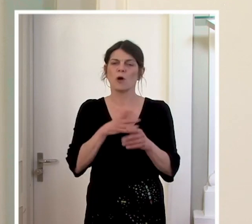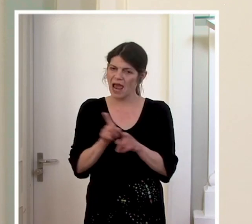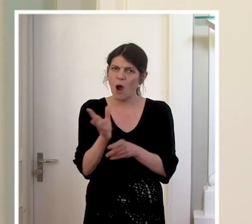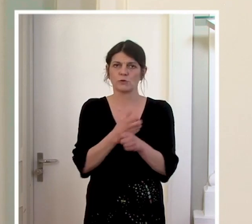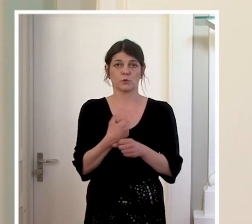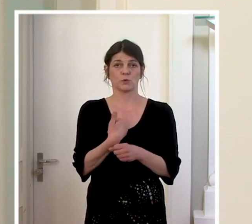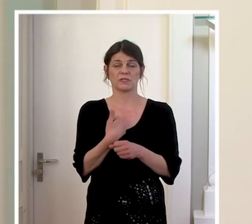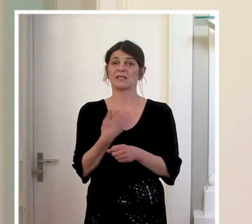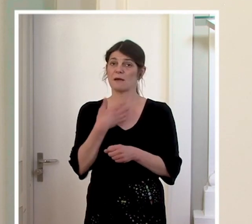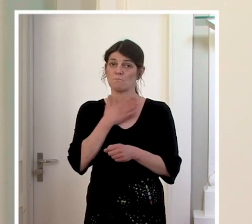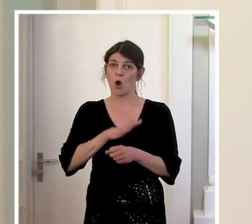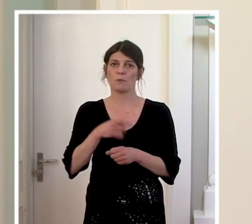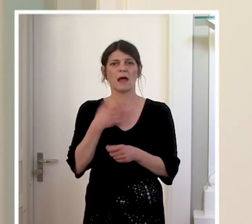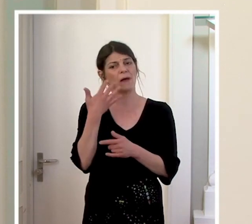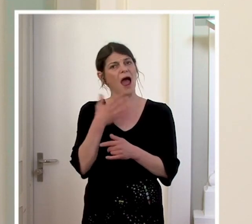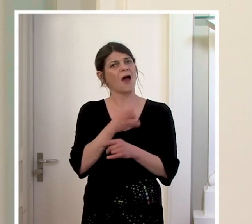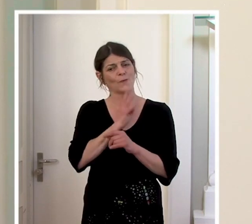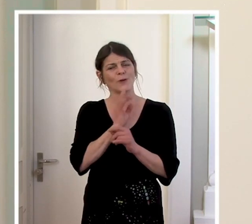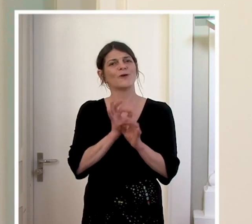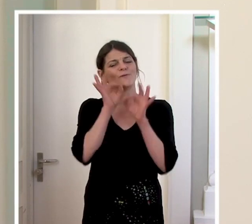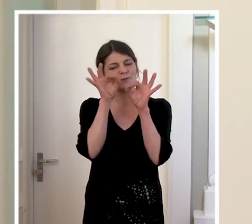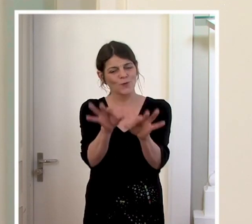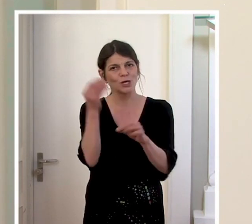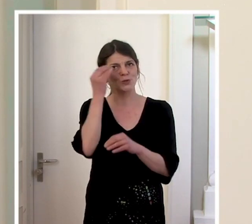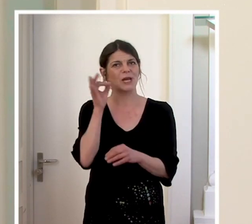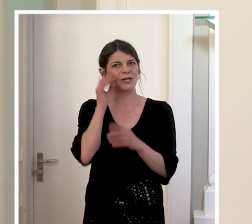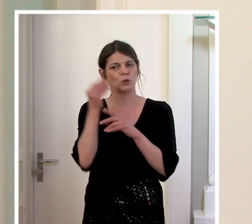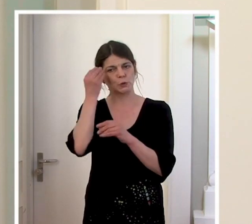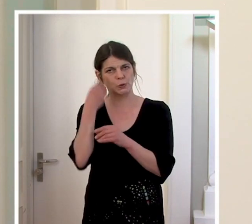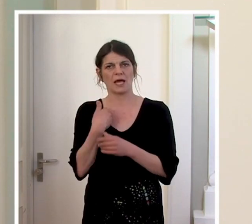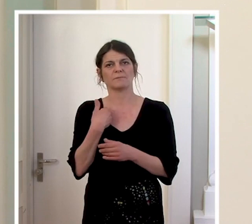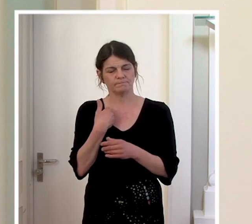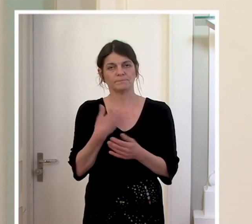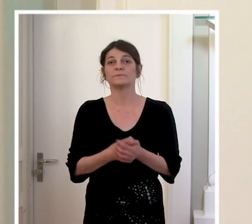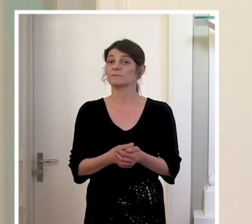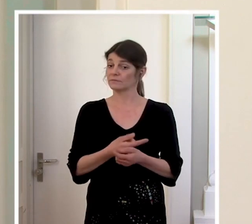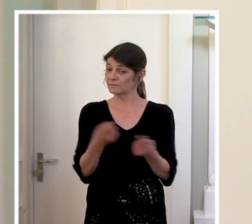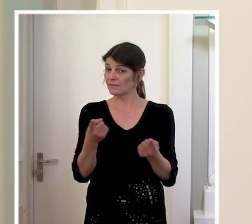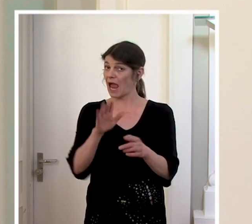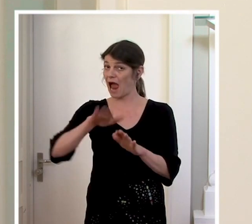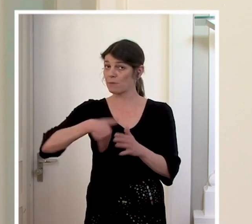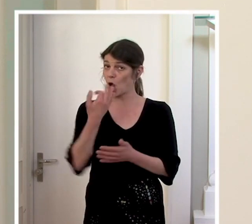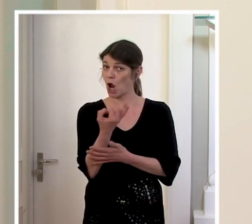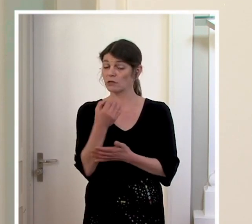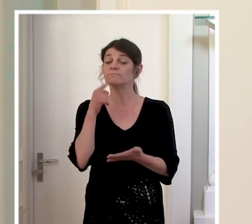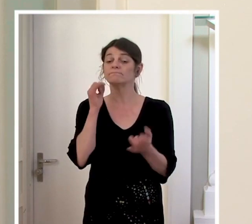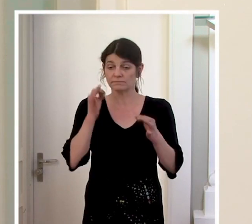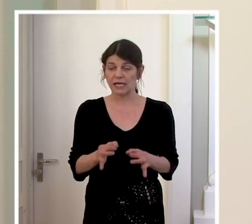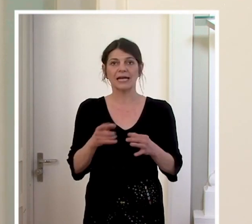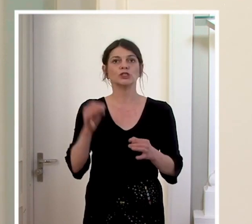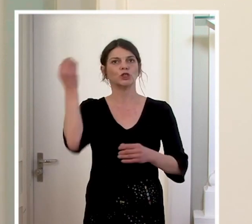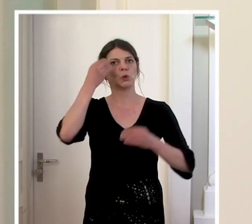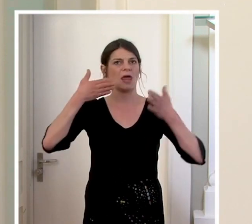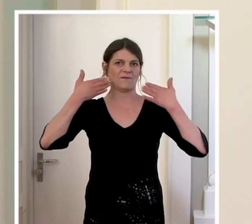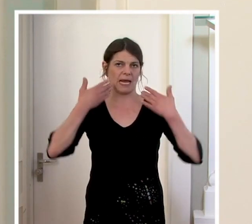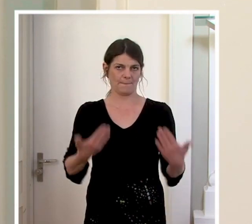schumi mit dem wort erneut persönlich züchter ihre ab heute offiziell schule für